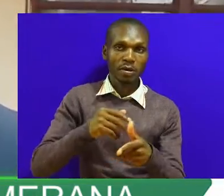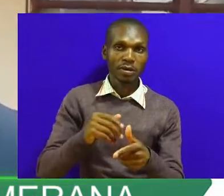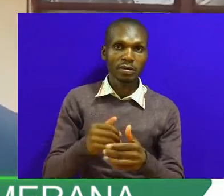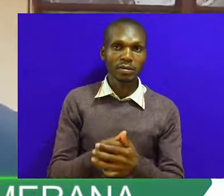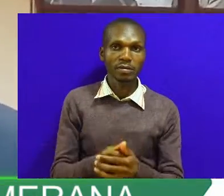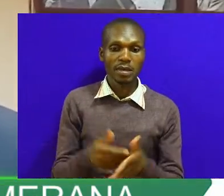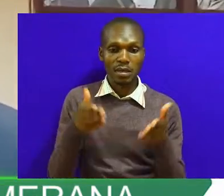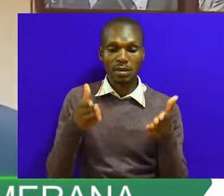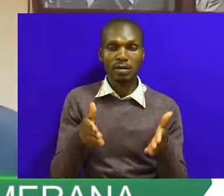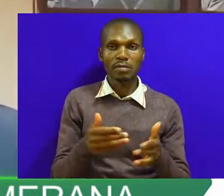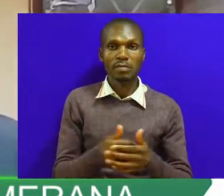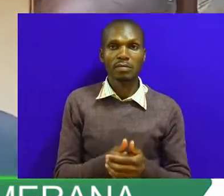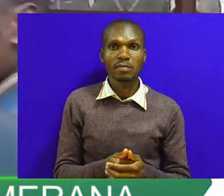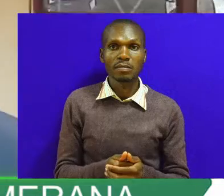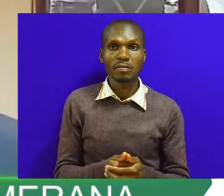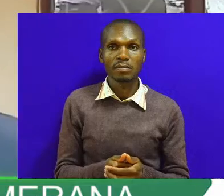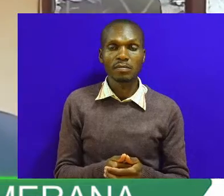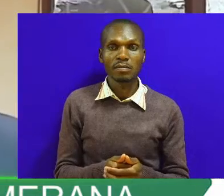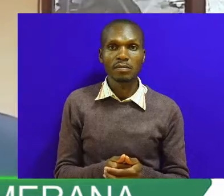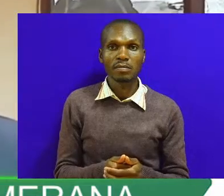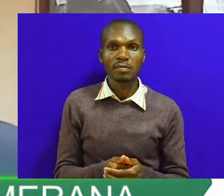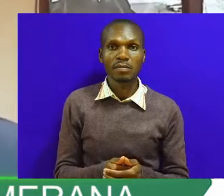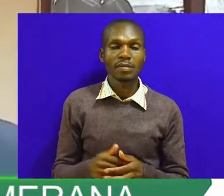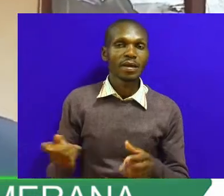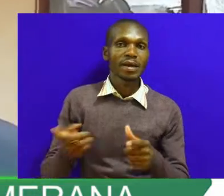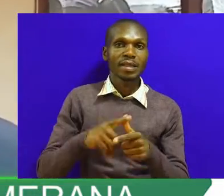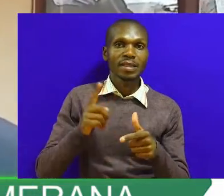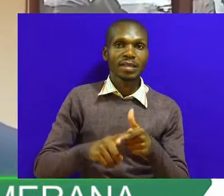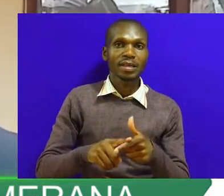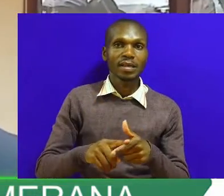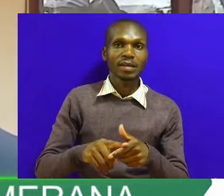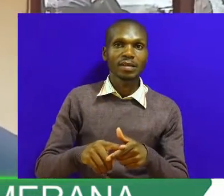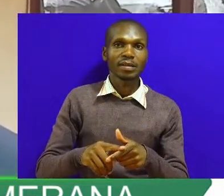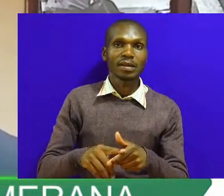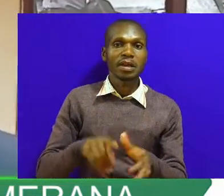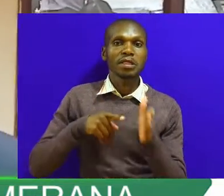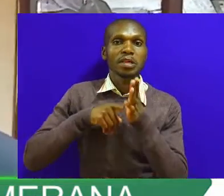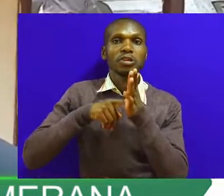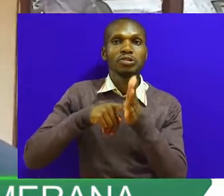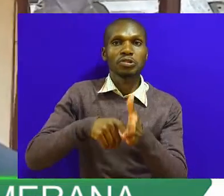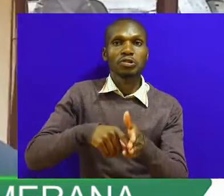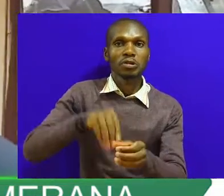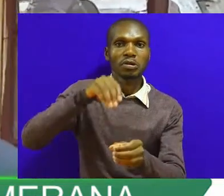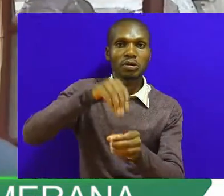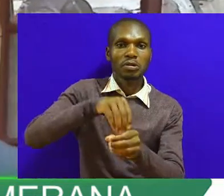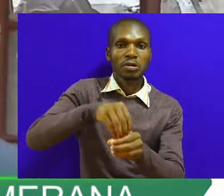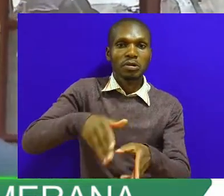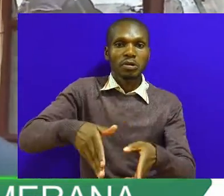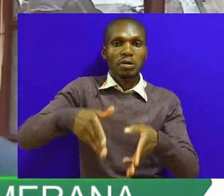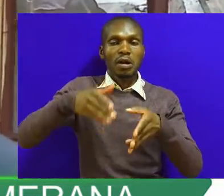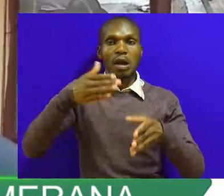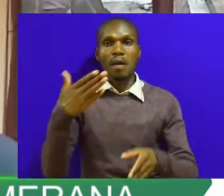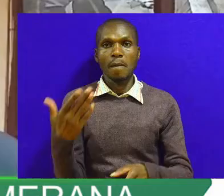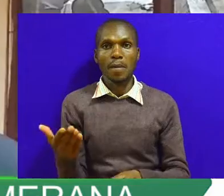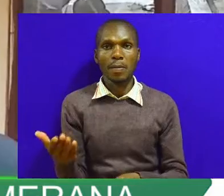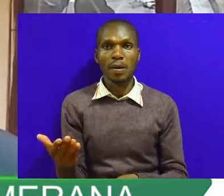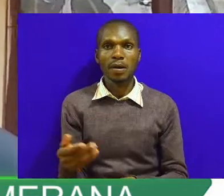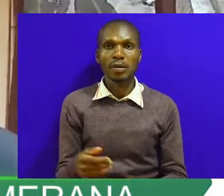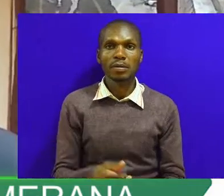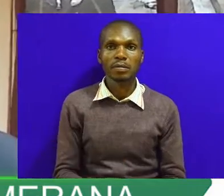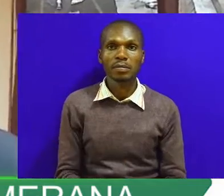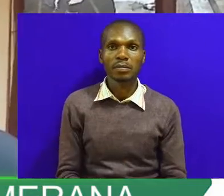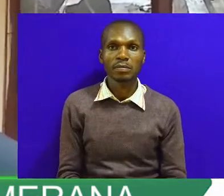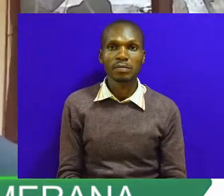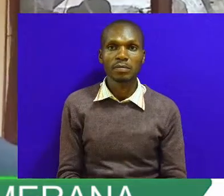masimu. Yelinde toro kingu a ballot box, a ballot paper. Yani,